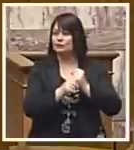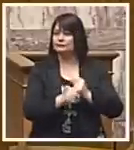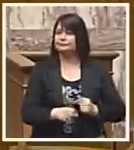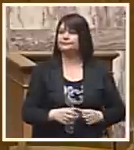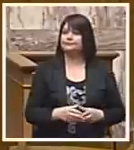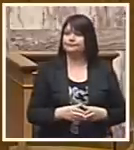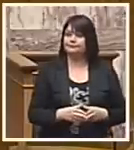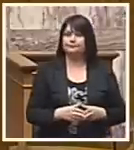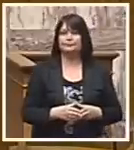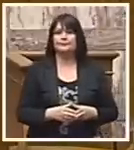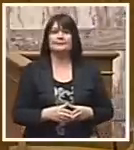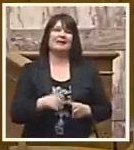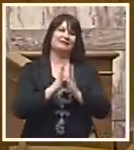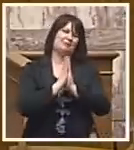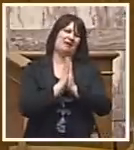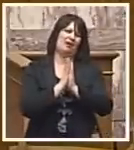Ζητήσαμε,